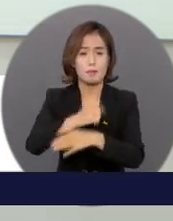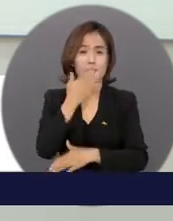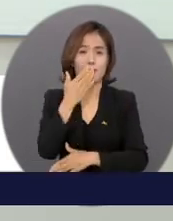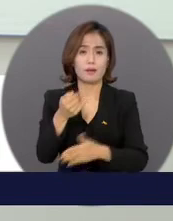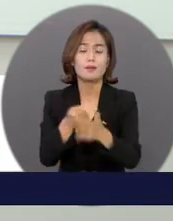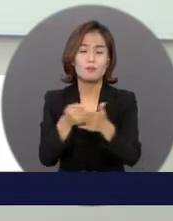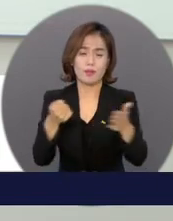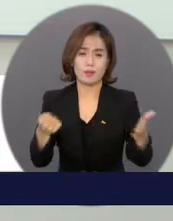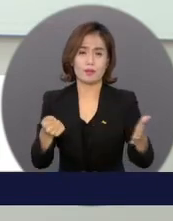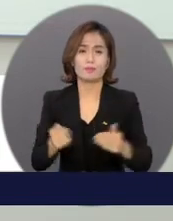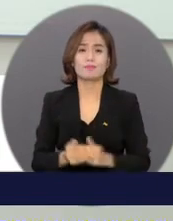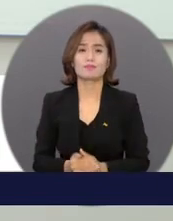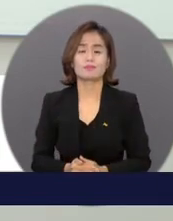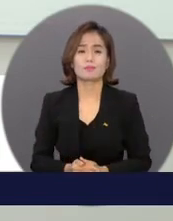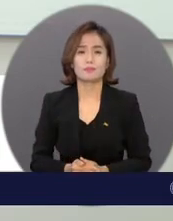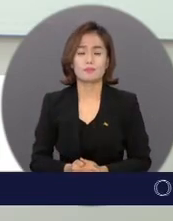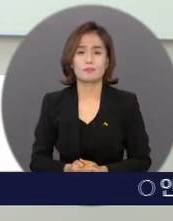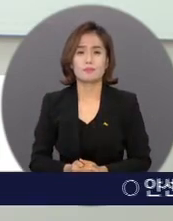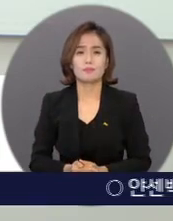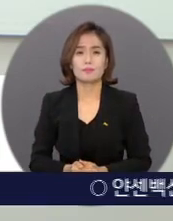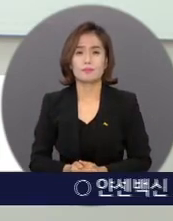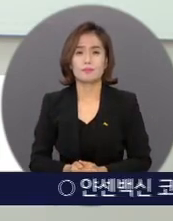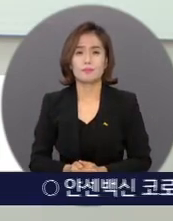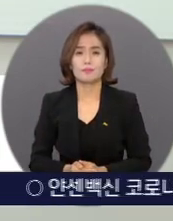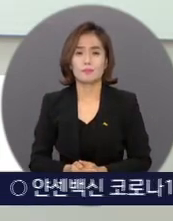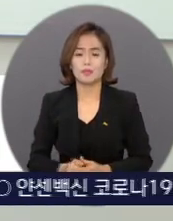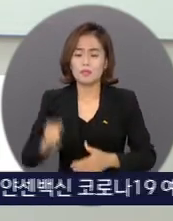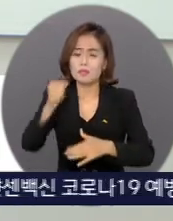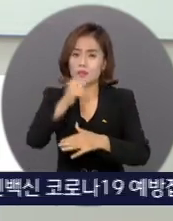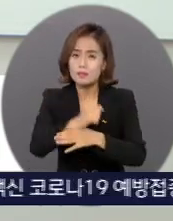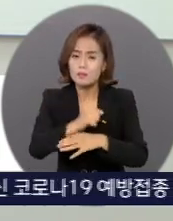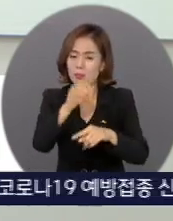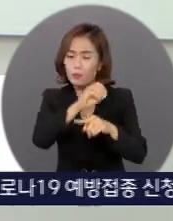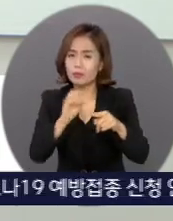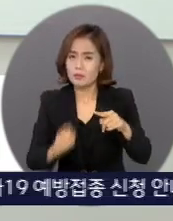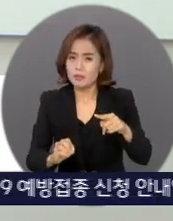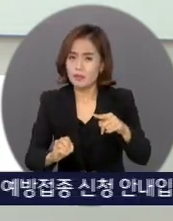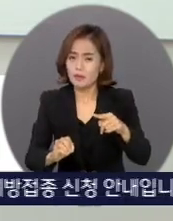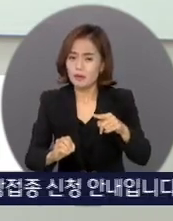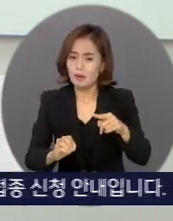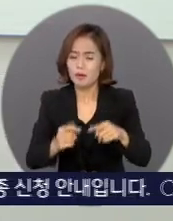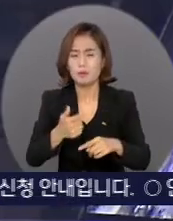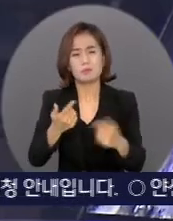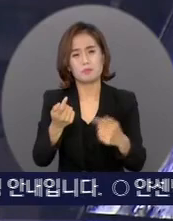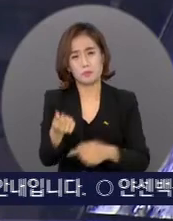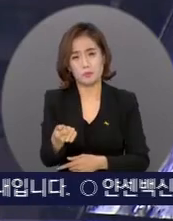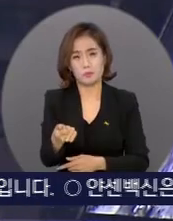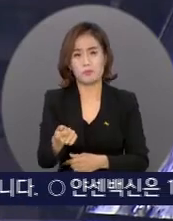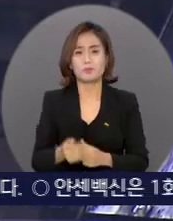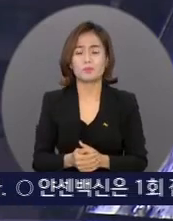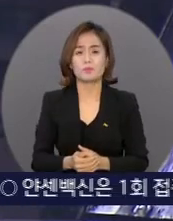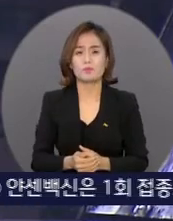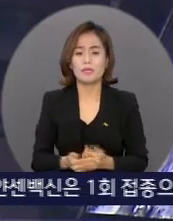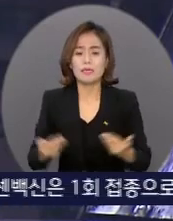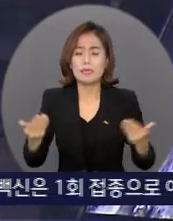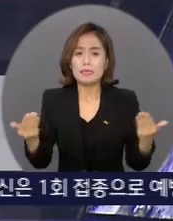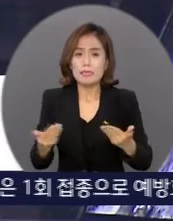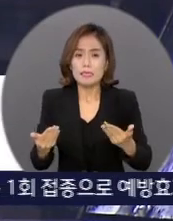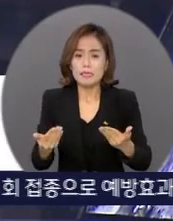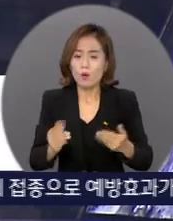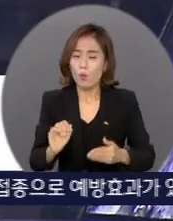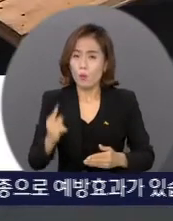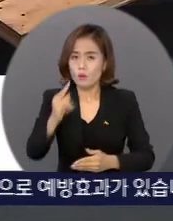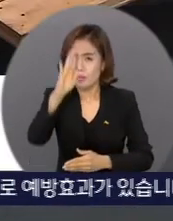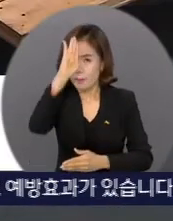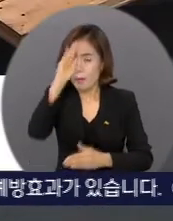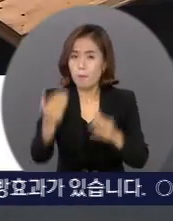여부를 결정하기 때문에 그 승인율이 상대적으로 되게 낮게. 특히 업무상 질병